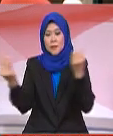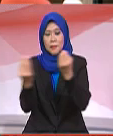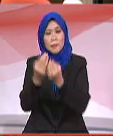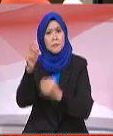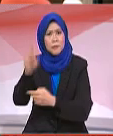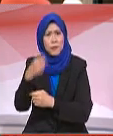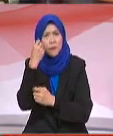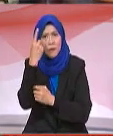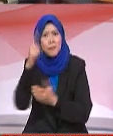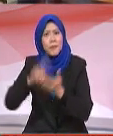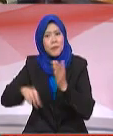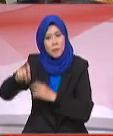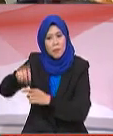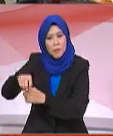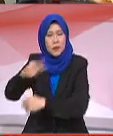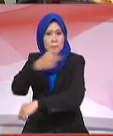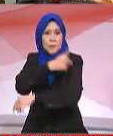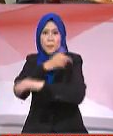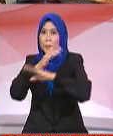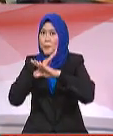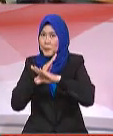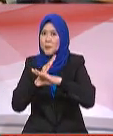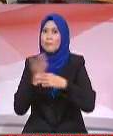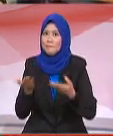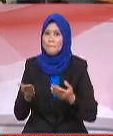perlu memahami keperluan vaksin berkenaan.